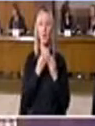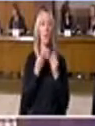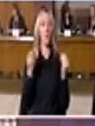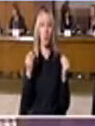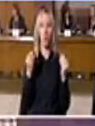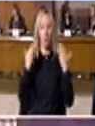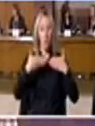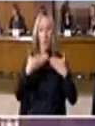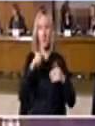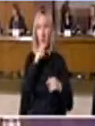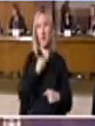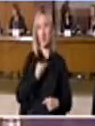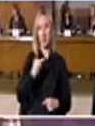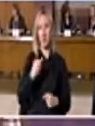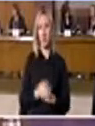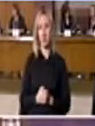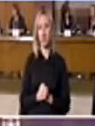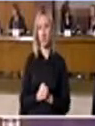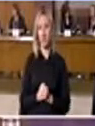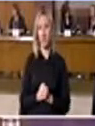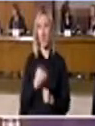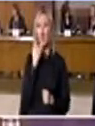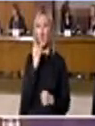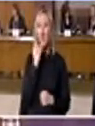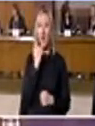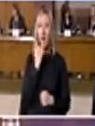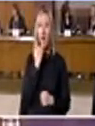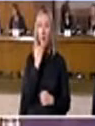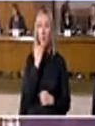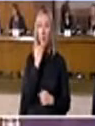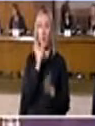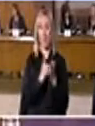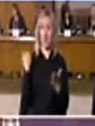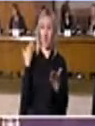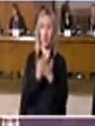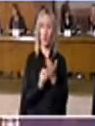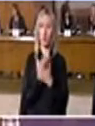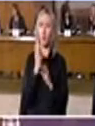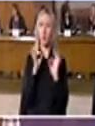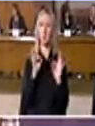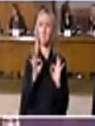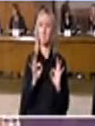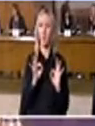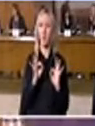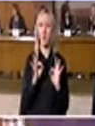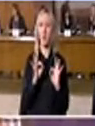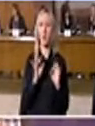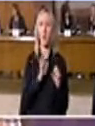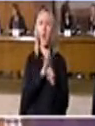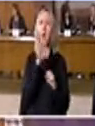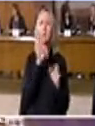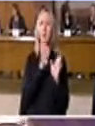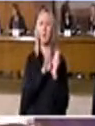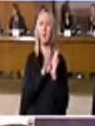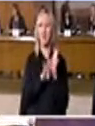prepreka i mnogo izazova. Jer uprkos tome što je u proteklom periodu stvoren valjan antidiskriminacioni